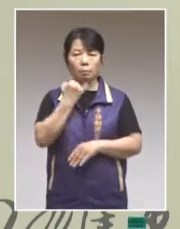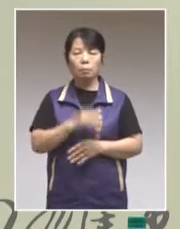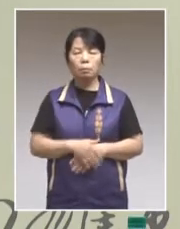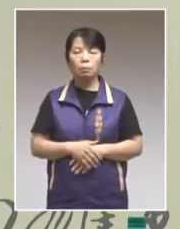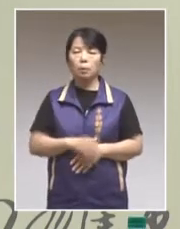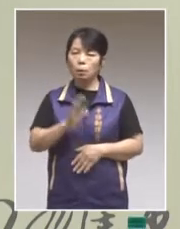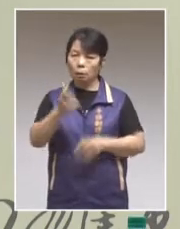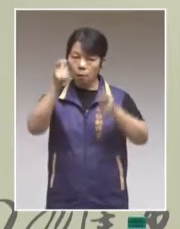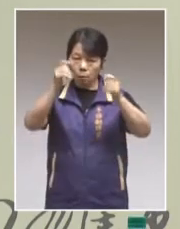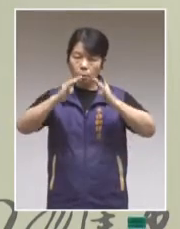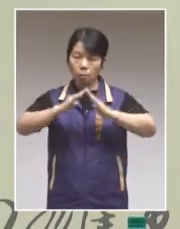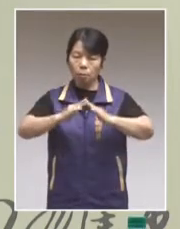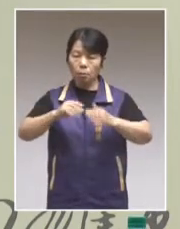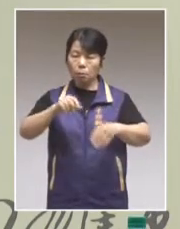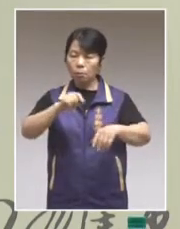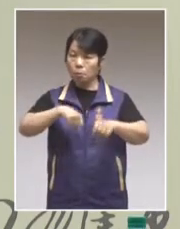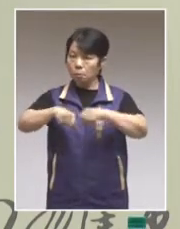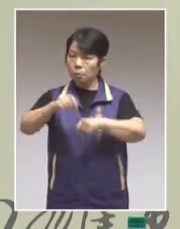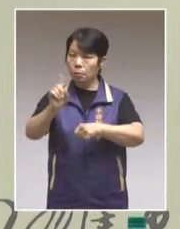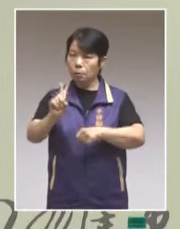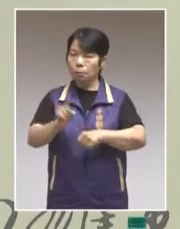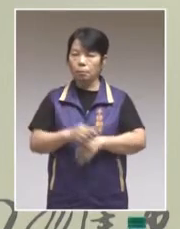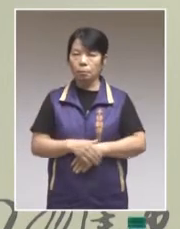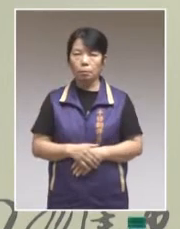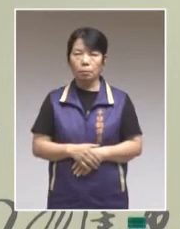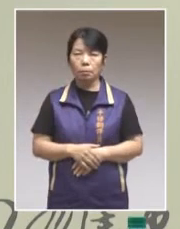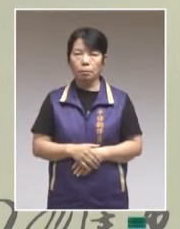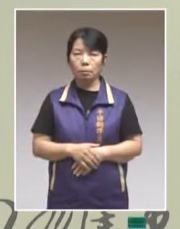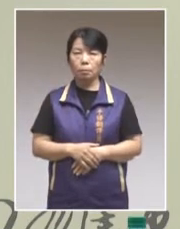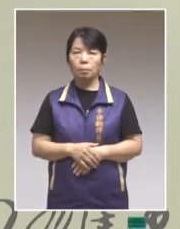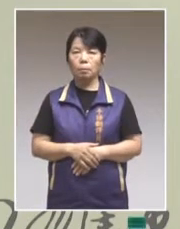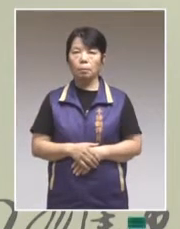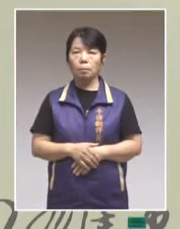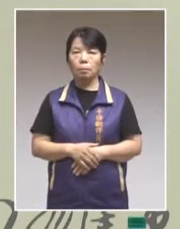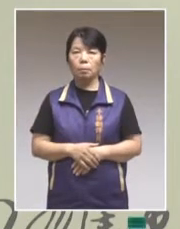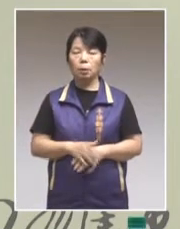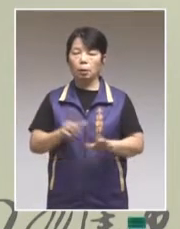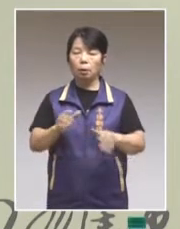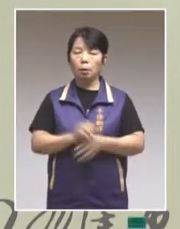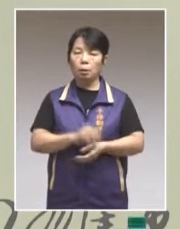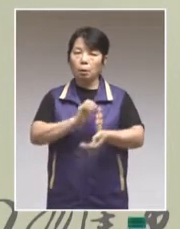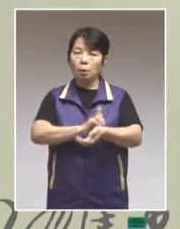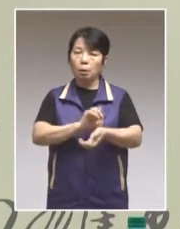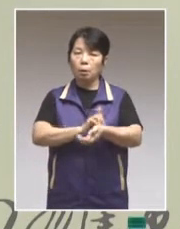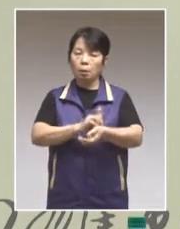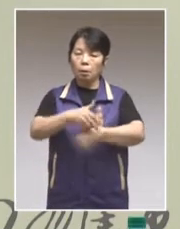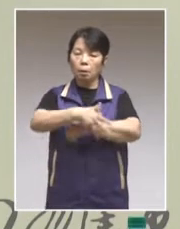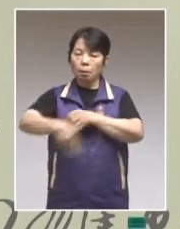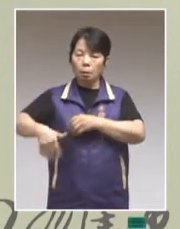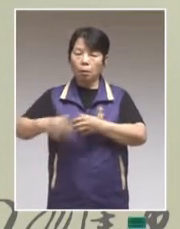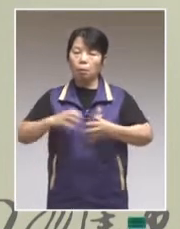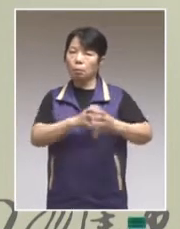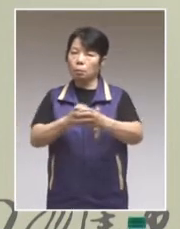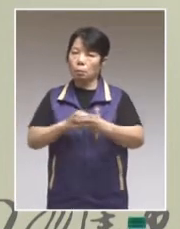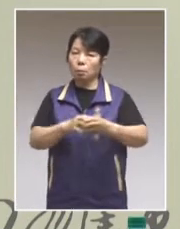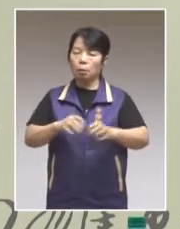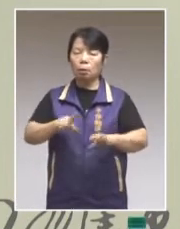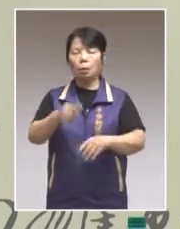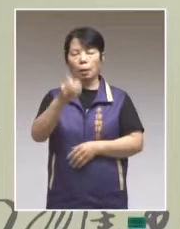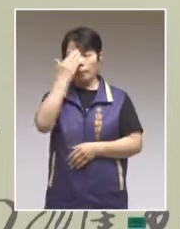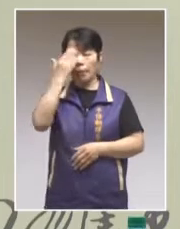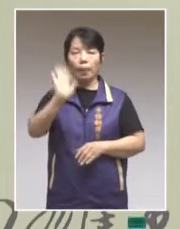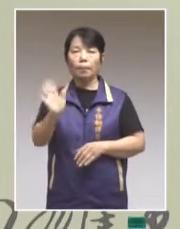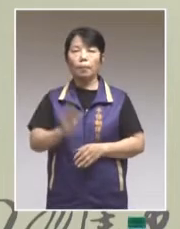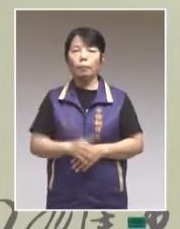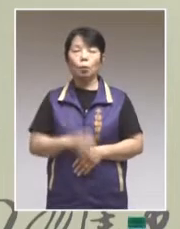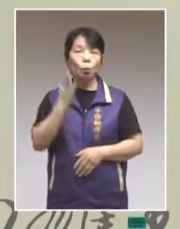过高雄的做法是这样的，哦、我们还是跟我们的医疗体系做结合，好、哦，当然你都没烦恼，你都你那